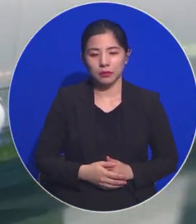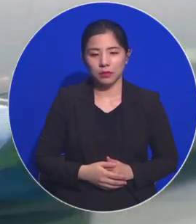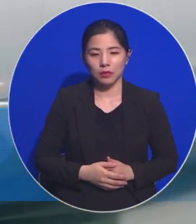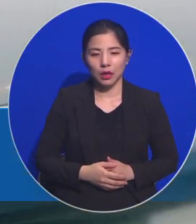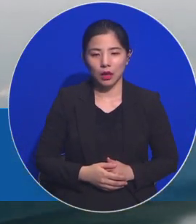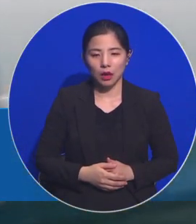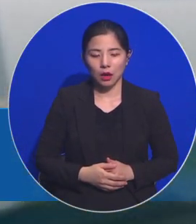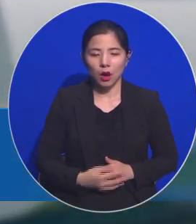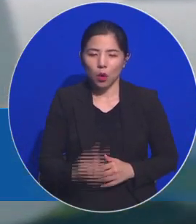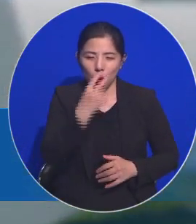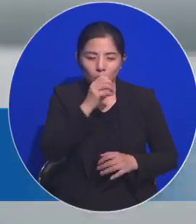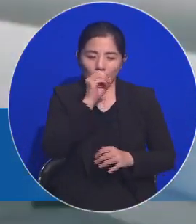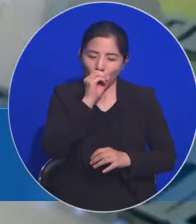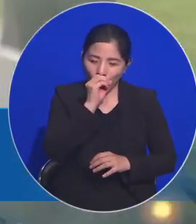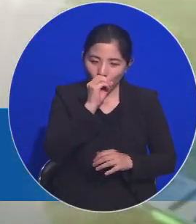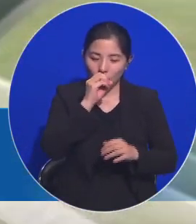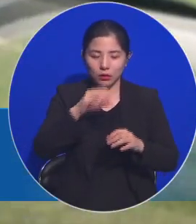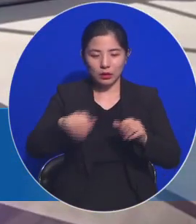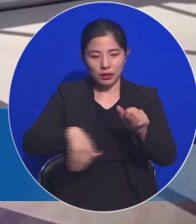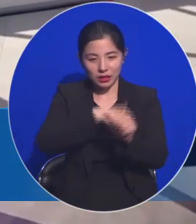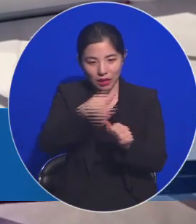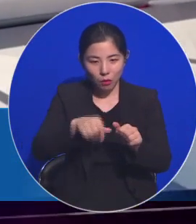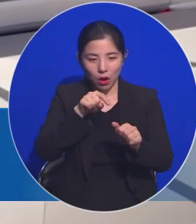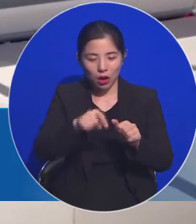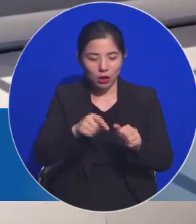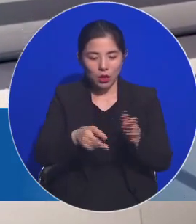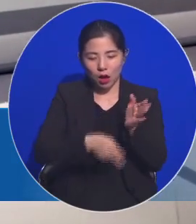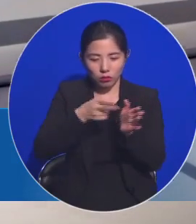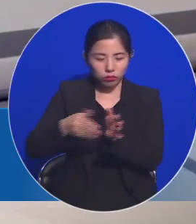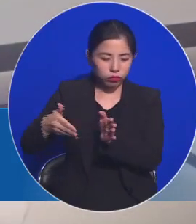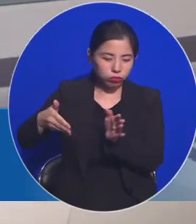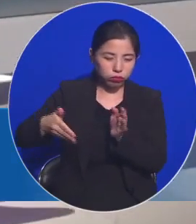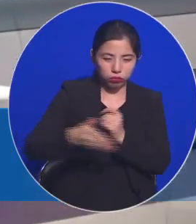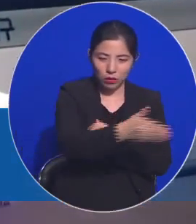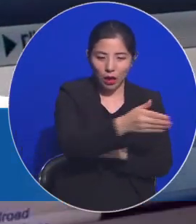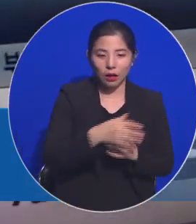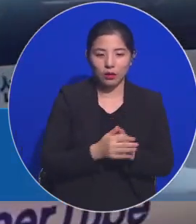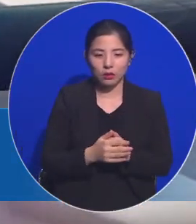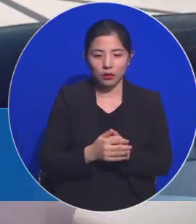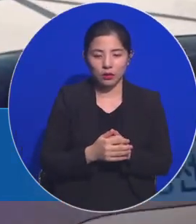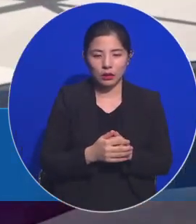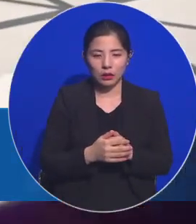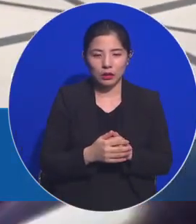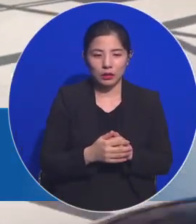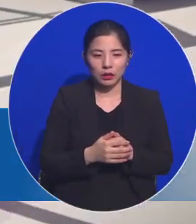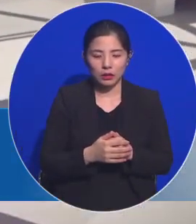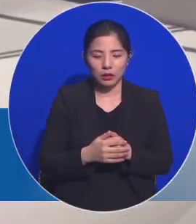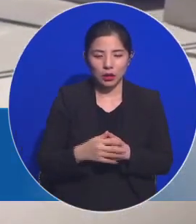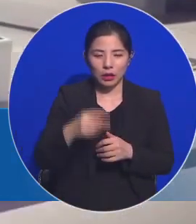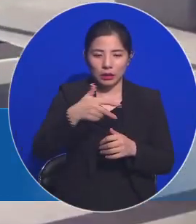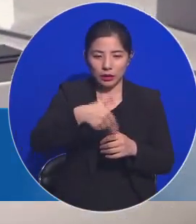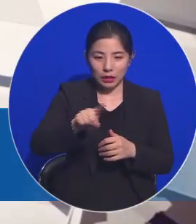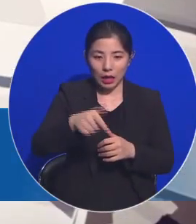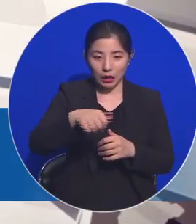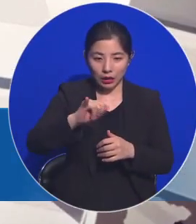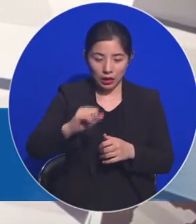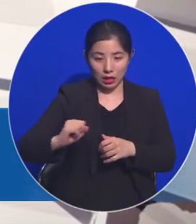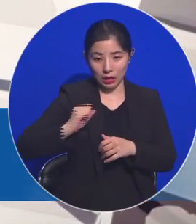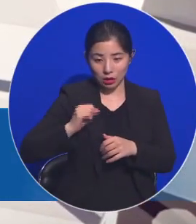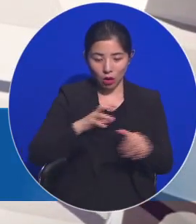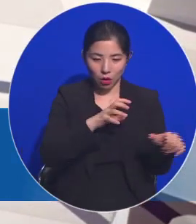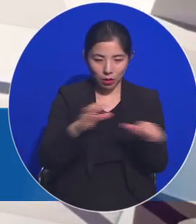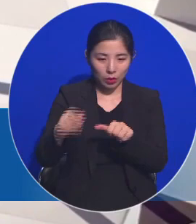진공 상태에 가까운 튜브 안에서 차량이 이동하는 하이퍼 튜브 자기력을 이용한 추진과 부상으로 시속 최대